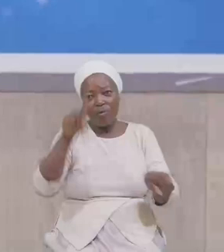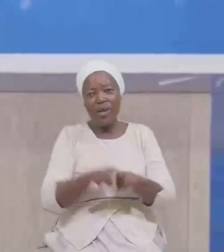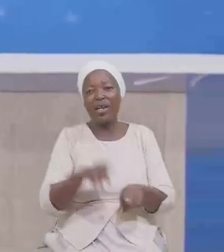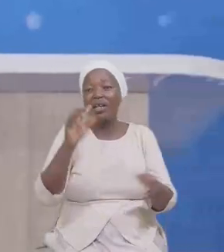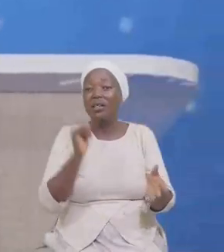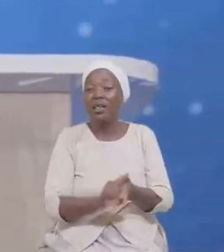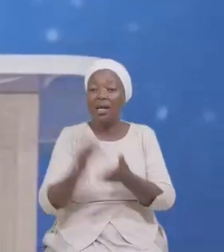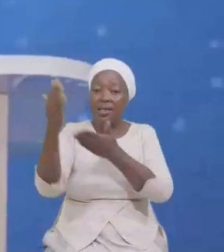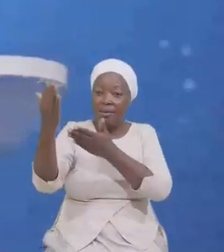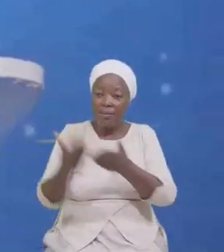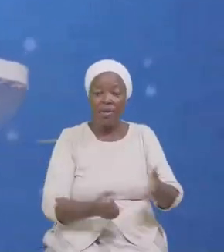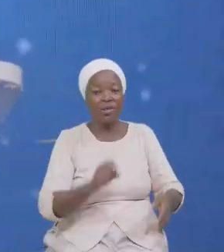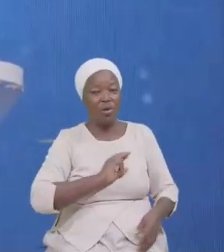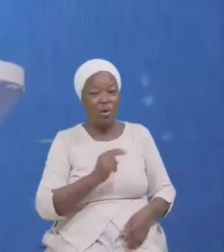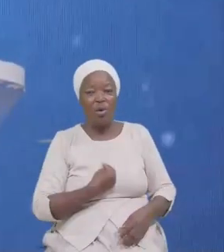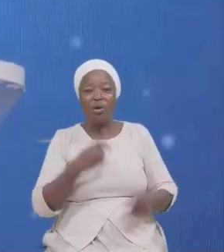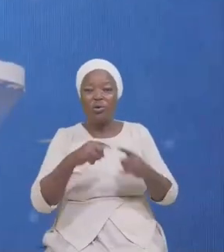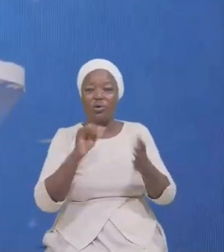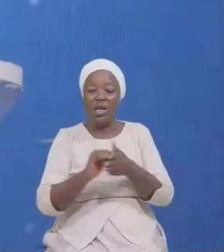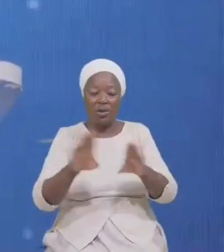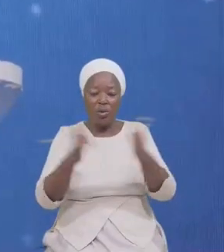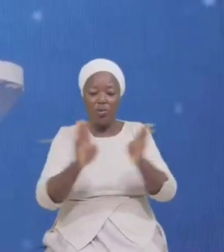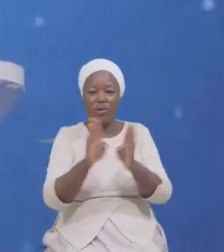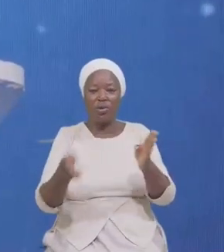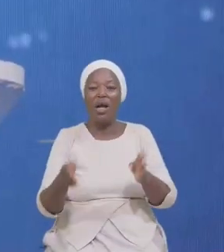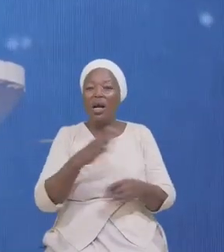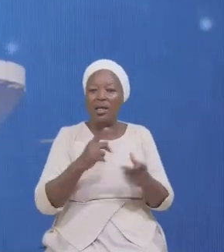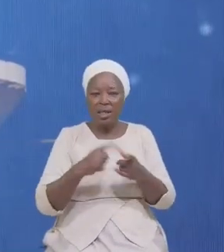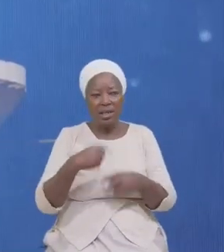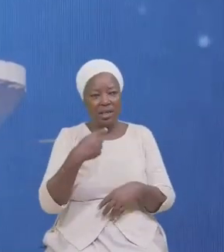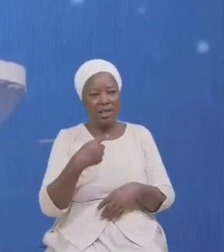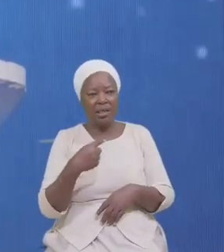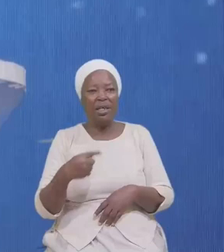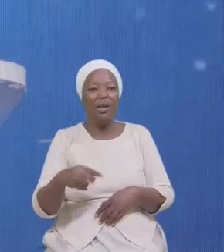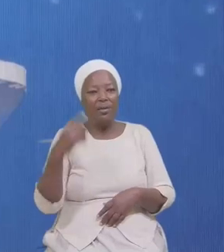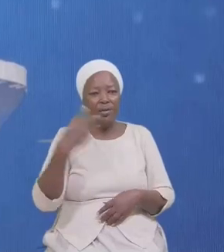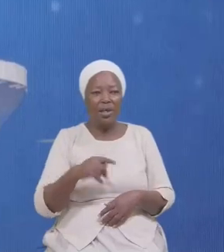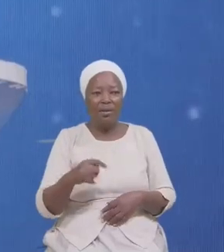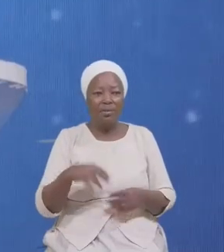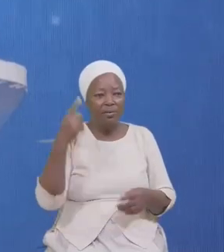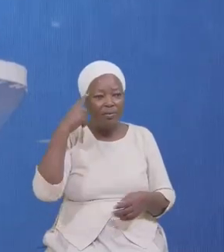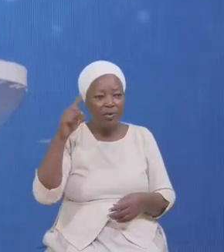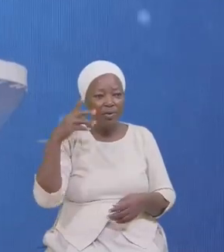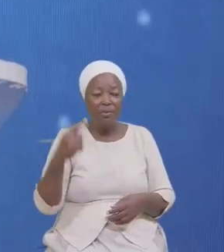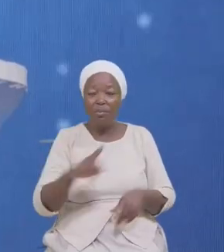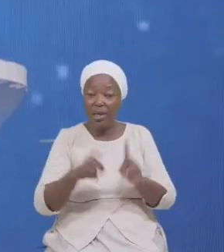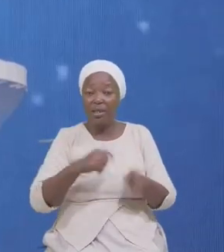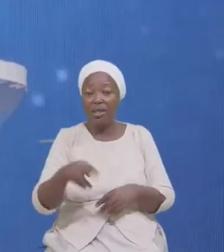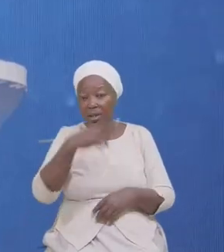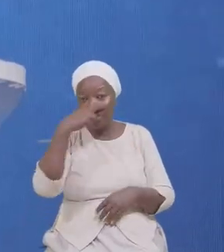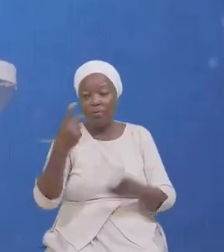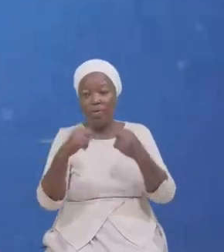qui nous conduit à cette porte ouverte. Il dit maintenant, le voleur ne vient que pour dérober,